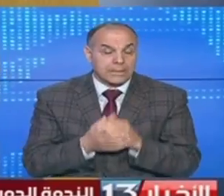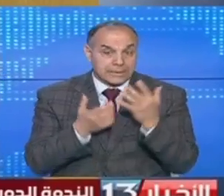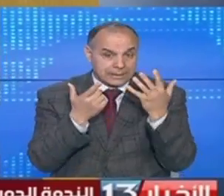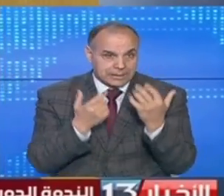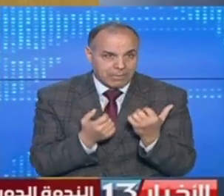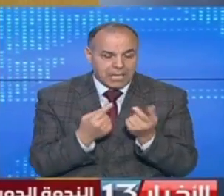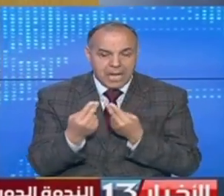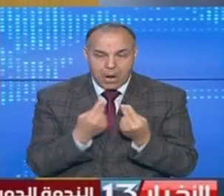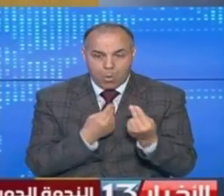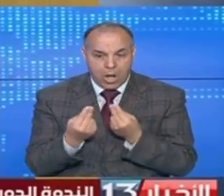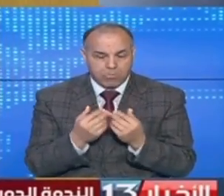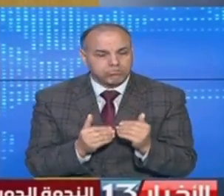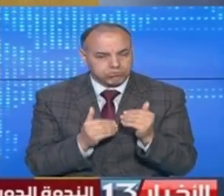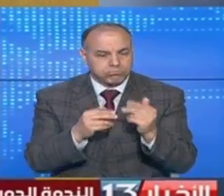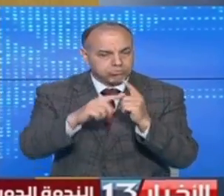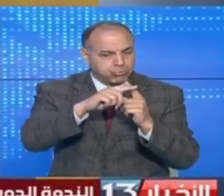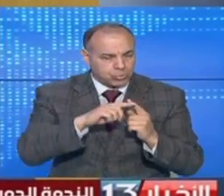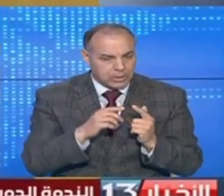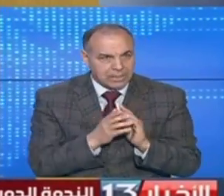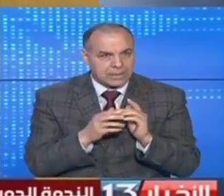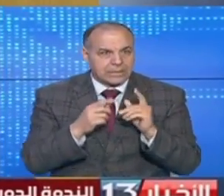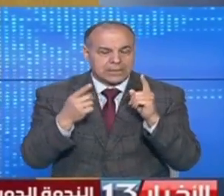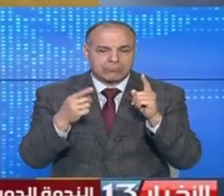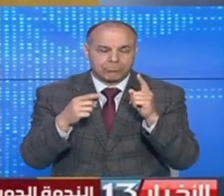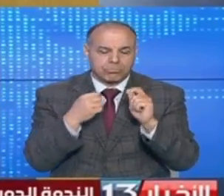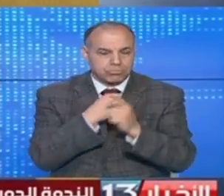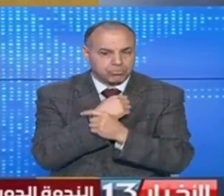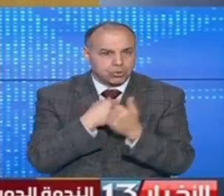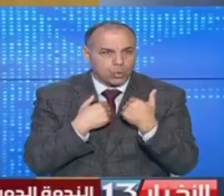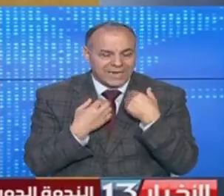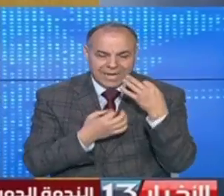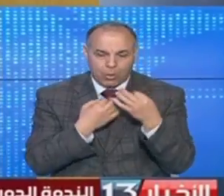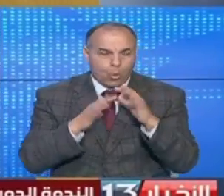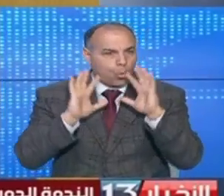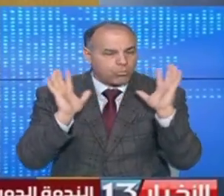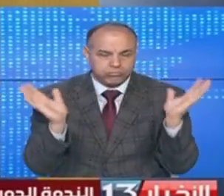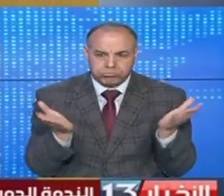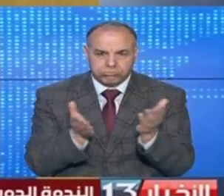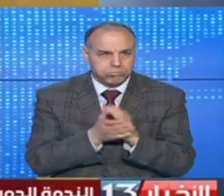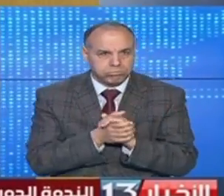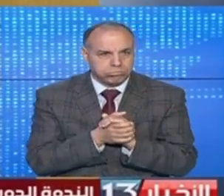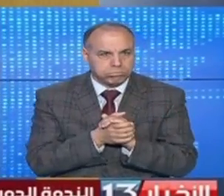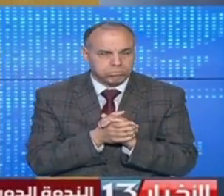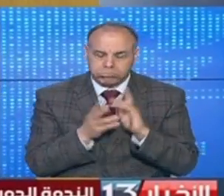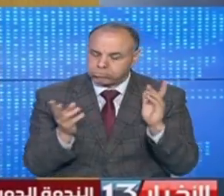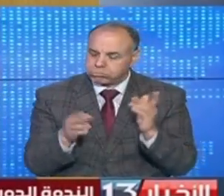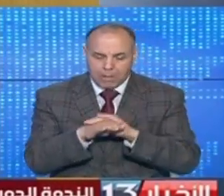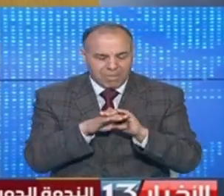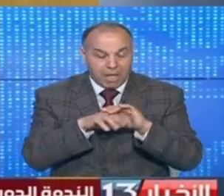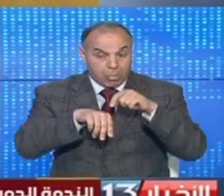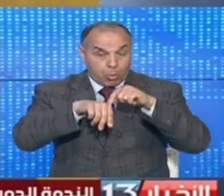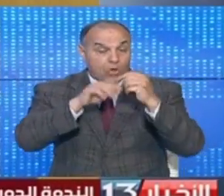الحوار كان ماشي ايجابي وفي جمعه بريس قانون ان تولى نحكي فيه كلام عنده علاقه